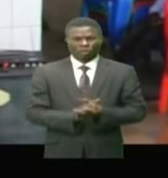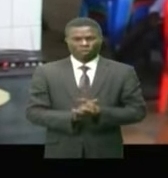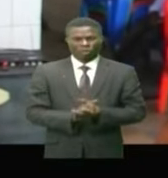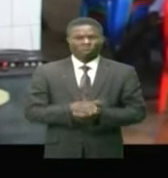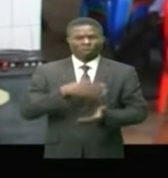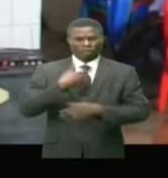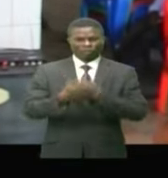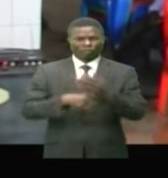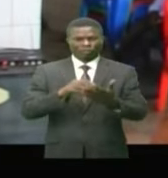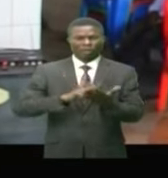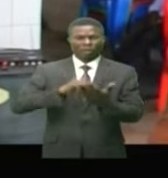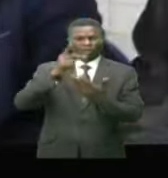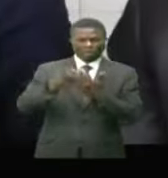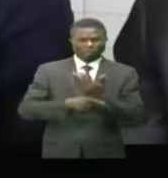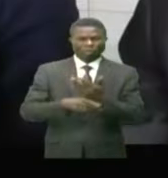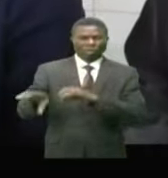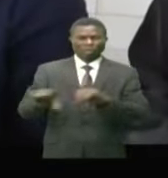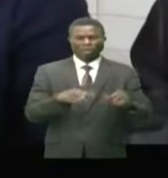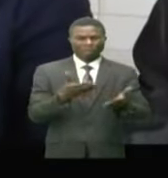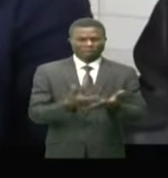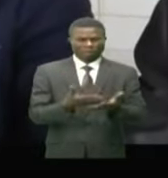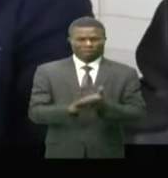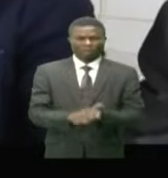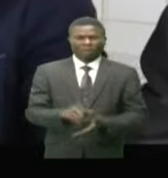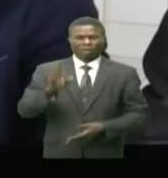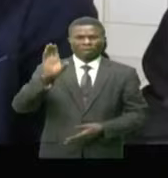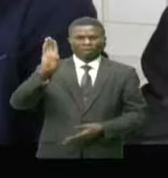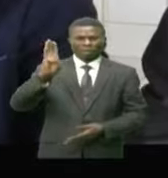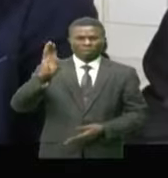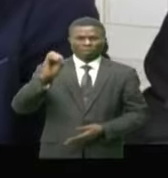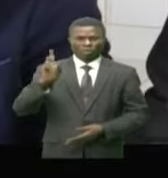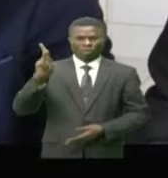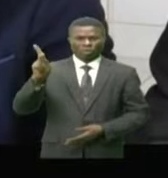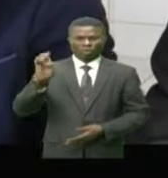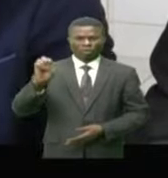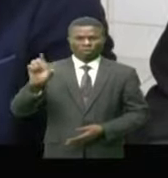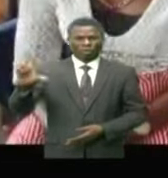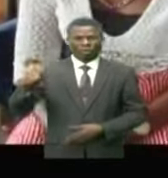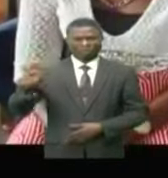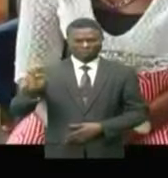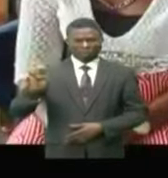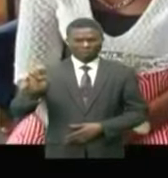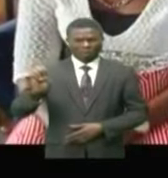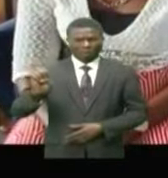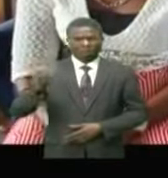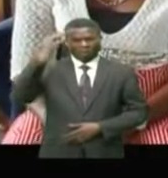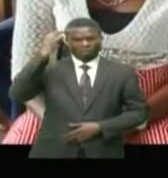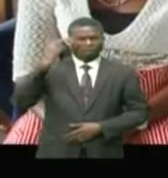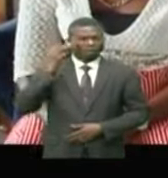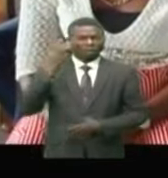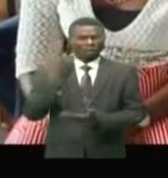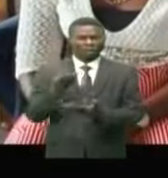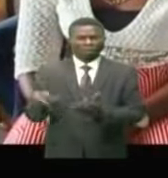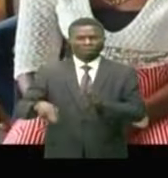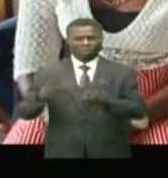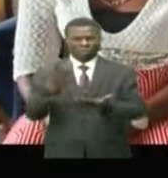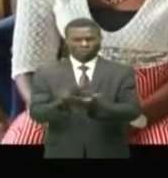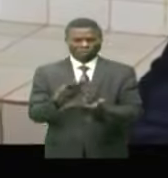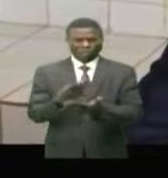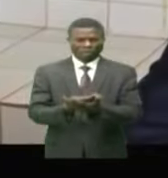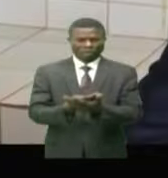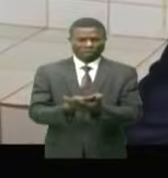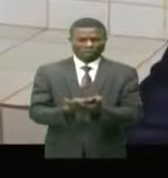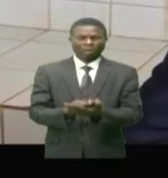réaliser son programme d'action. Bokele Djolé, ministre provincial du budget, représentant du gouverneur de province, n'a